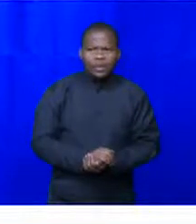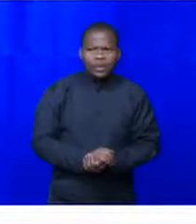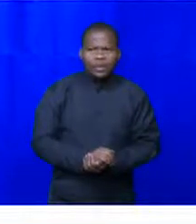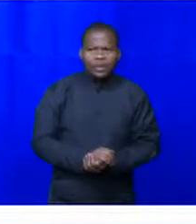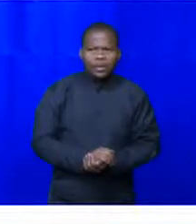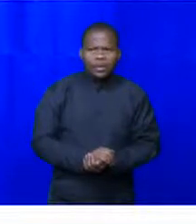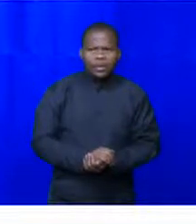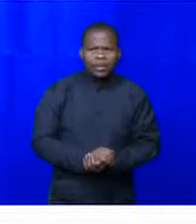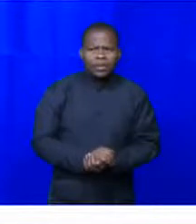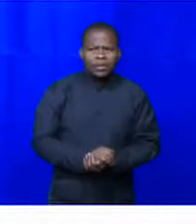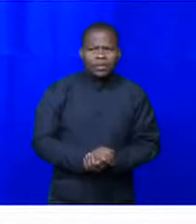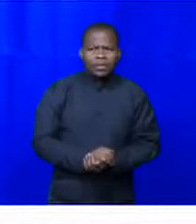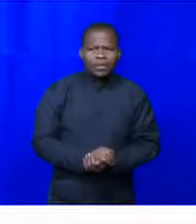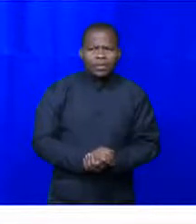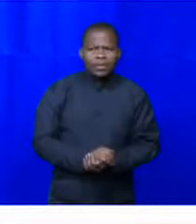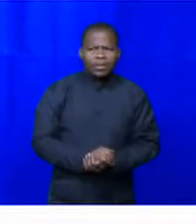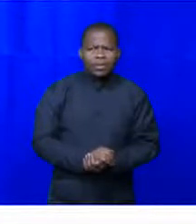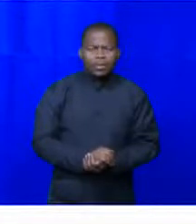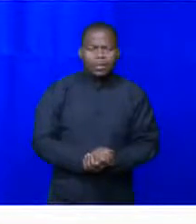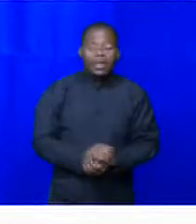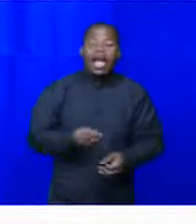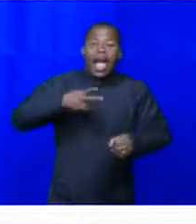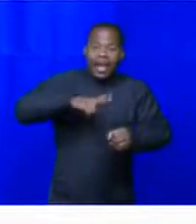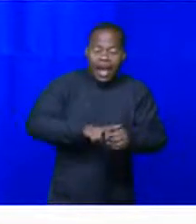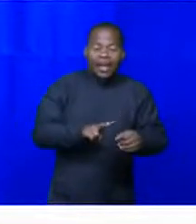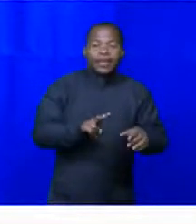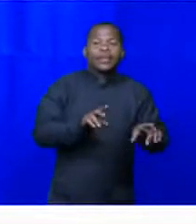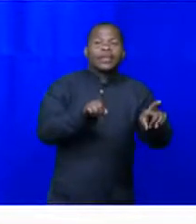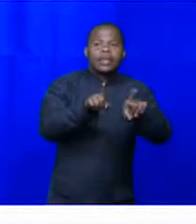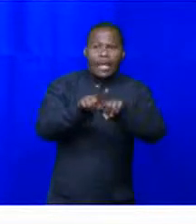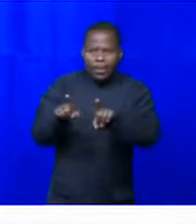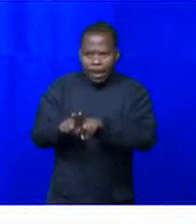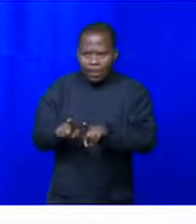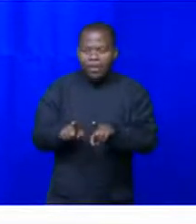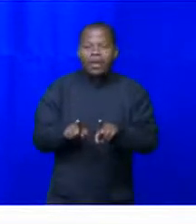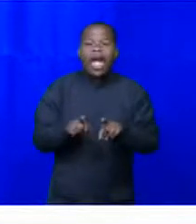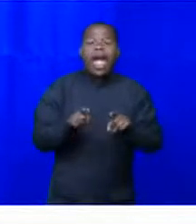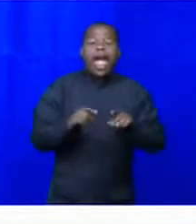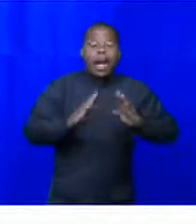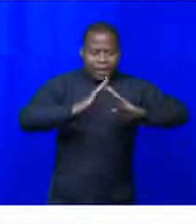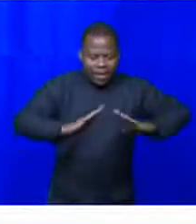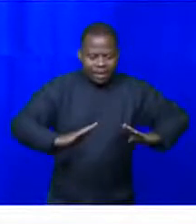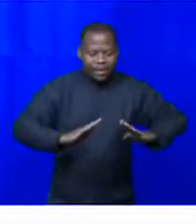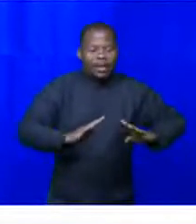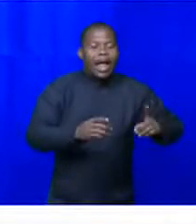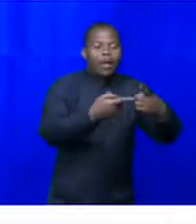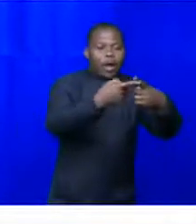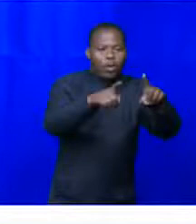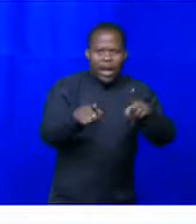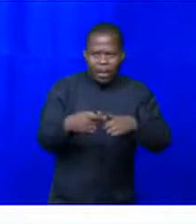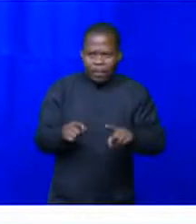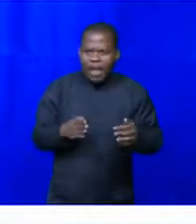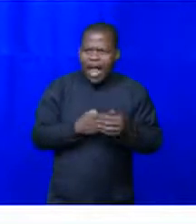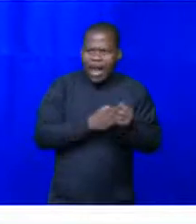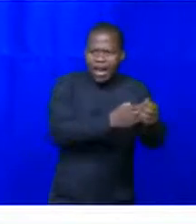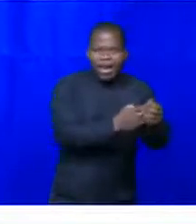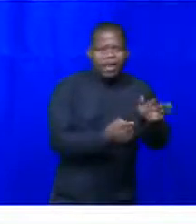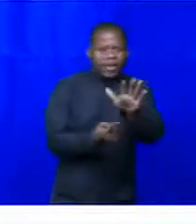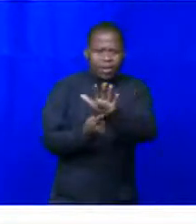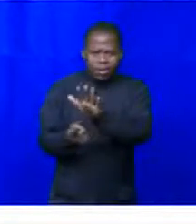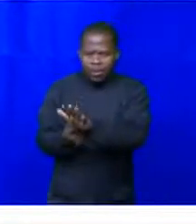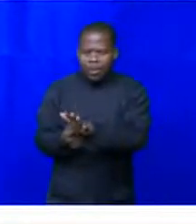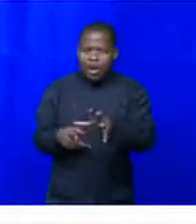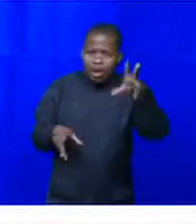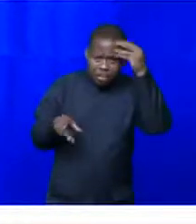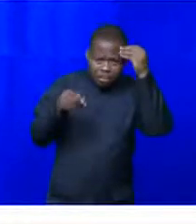kusinika futhi i-clear leadership nathi within ama-departments kokuthi singasebenza kanjani